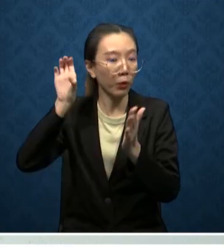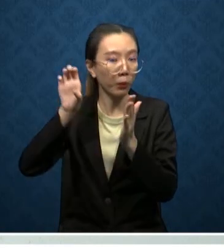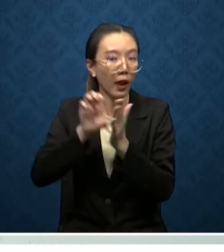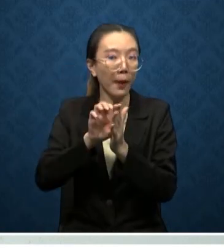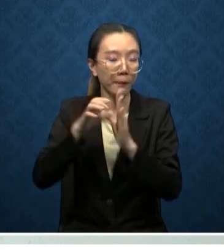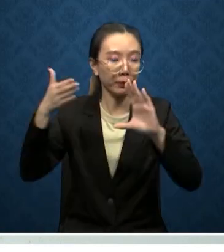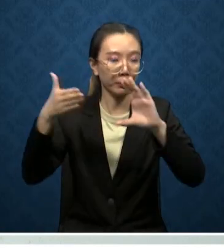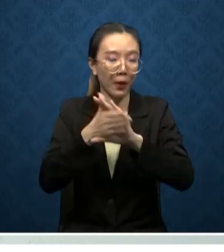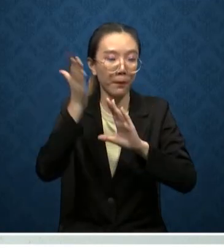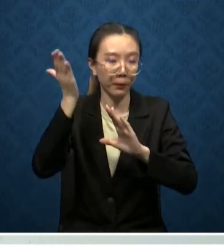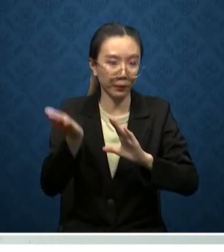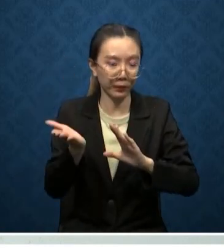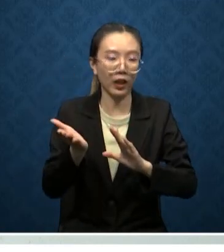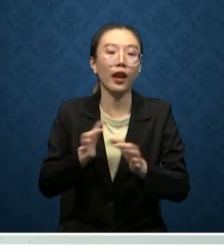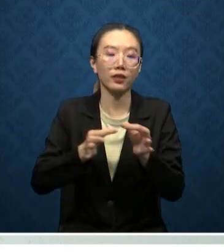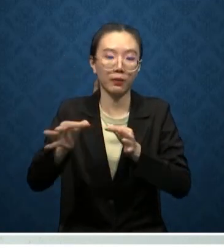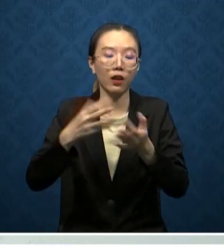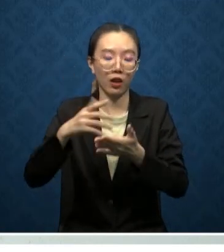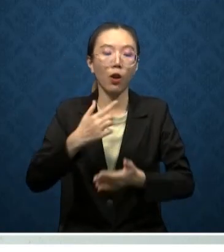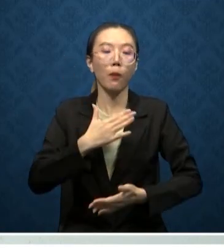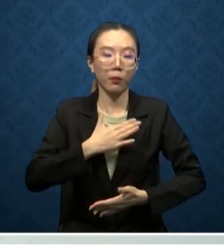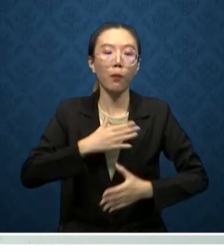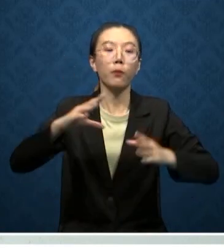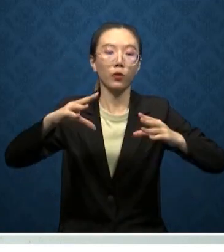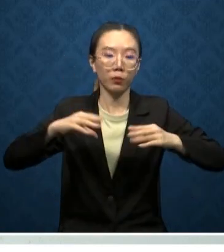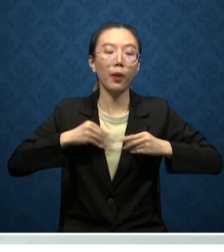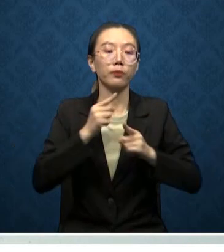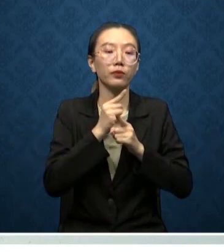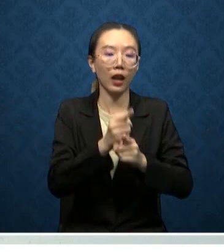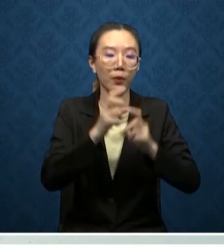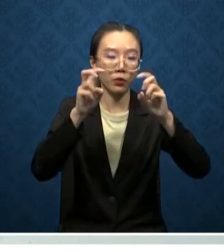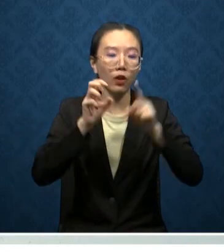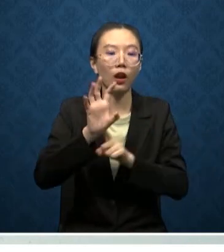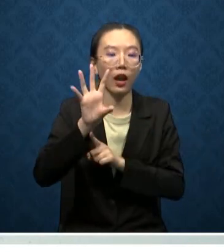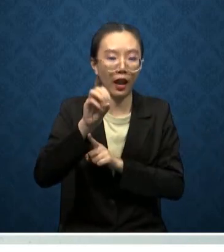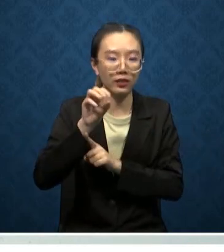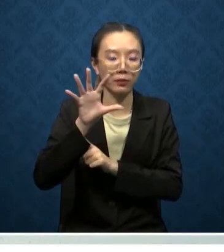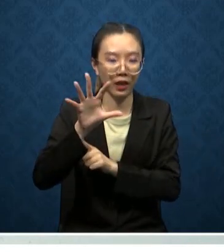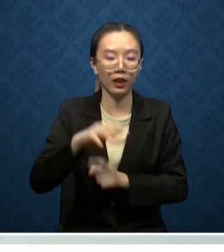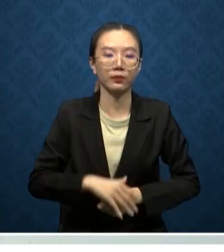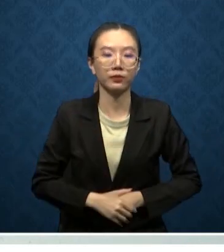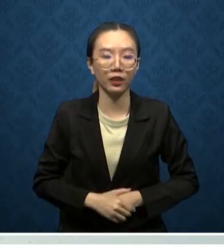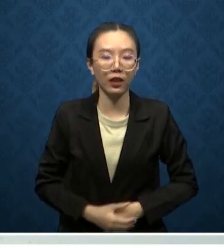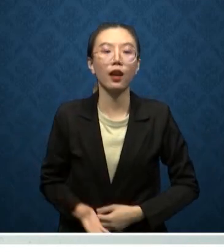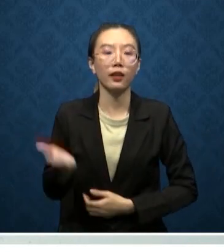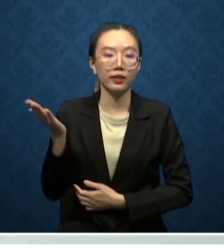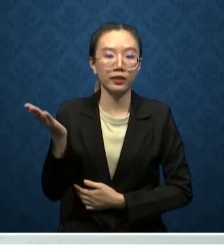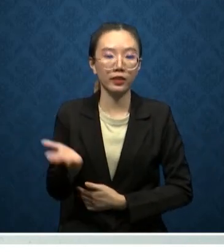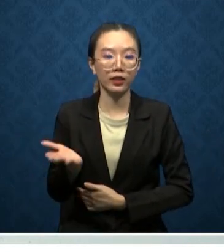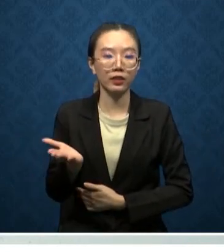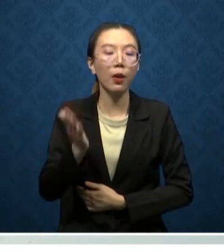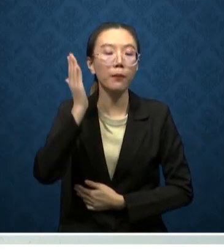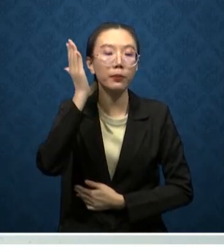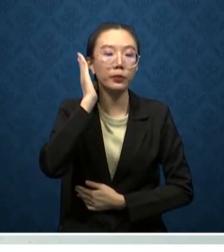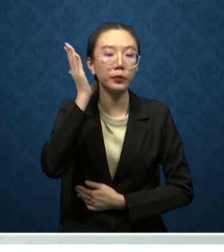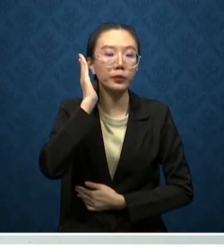ประกอบการอภิปรายผมอนุญาตตามข้อ 55นะครับขอเชิญท่านฉวีรัตน์เกษตร